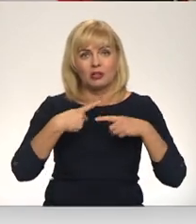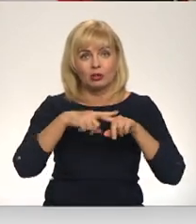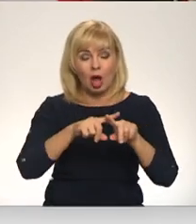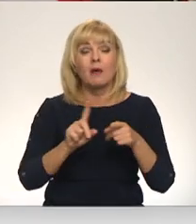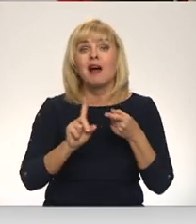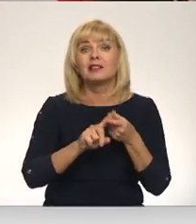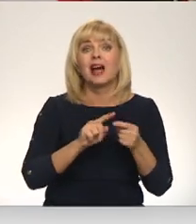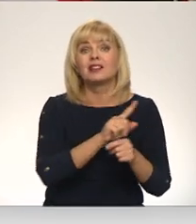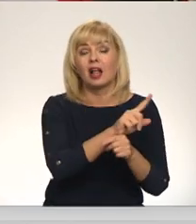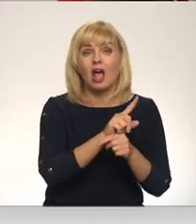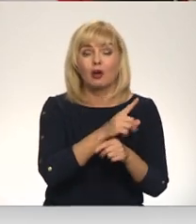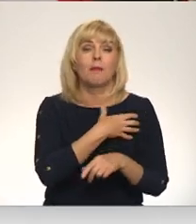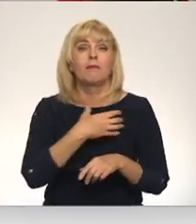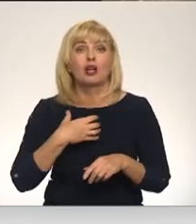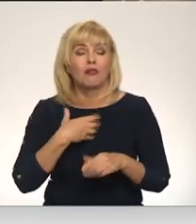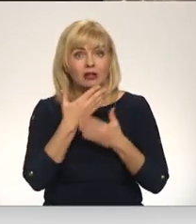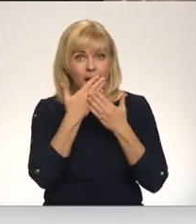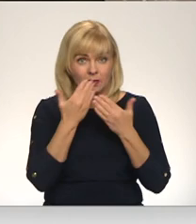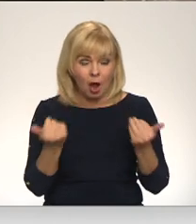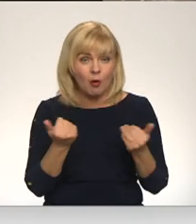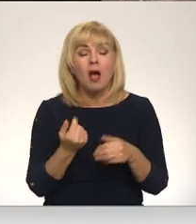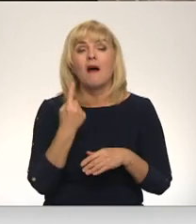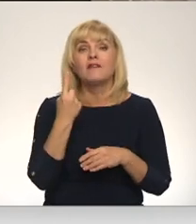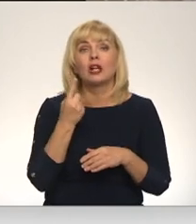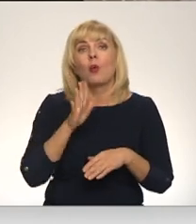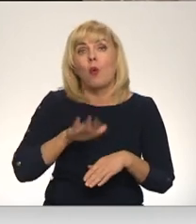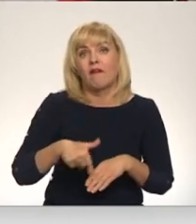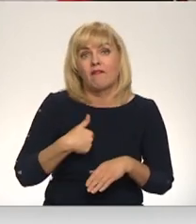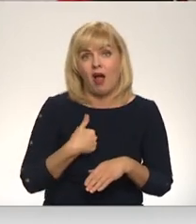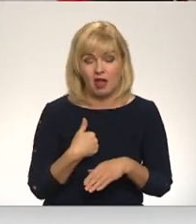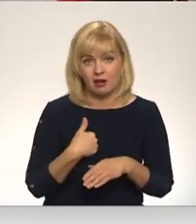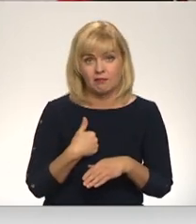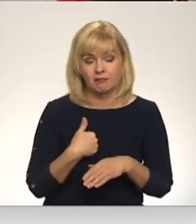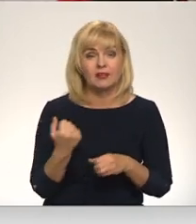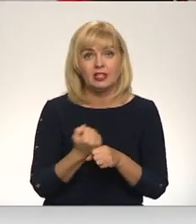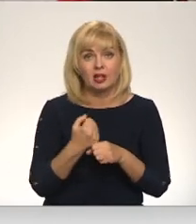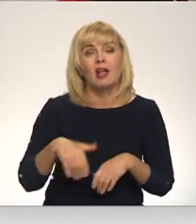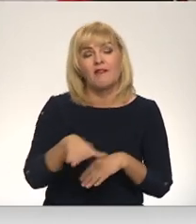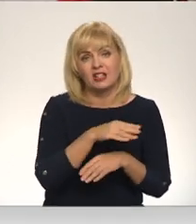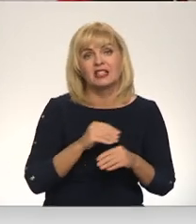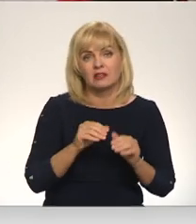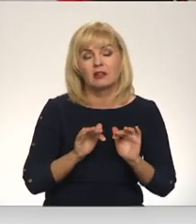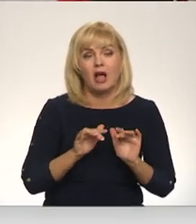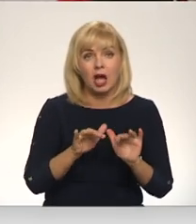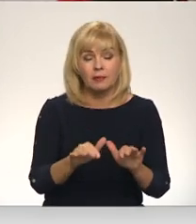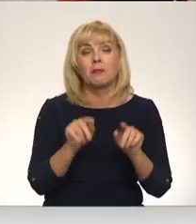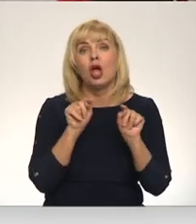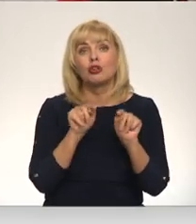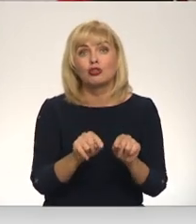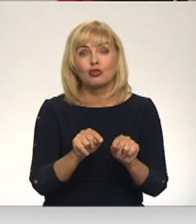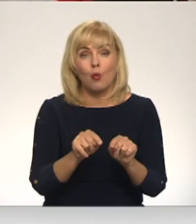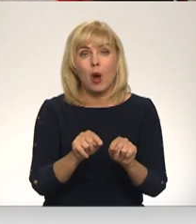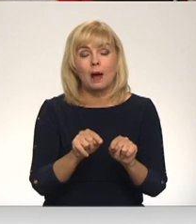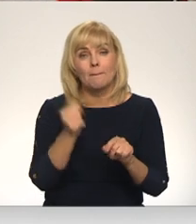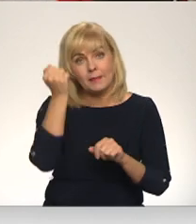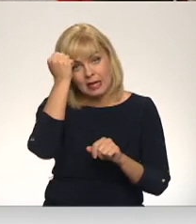šo Lielgabalu pašvaldībai kā tādas nav. Vienīgais, ko mēs varam, tas mēs varam izdarīt visas darbības, lai šo